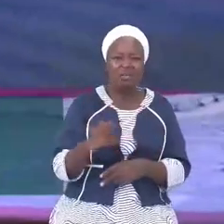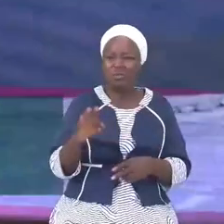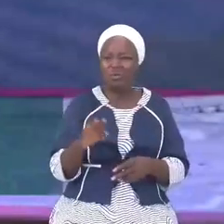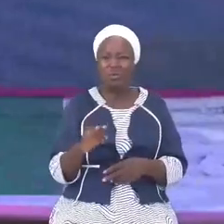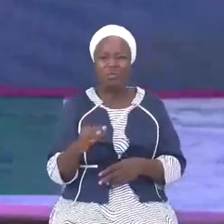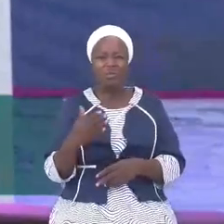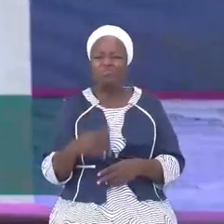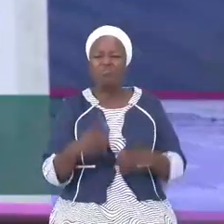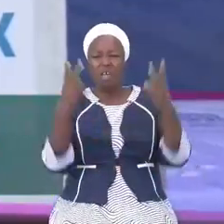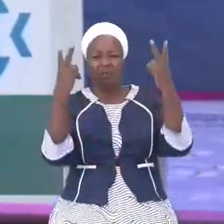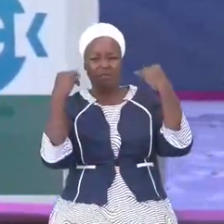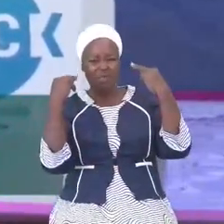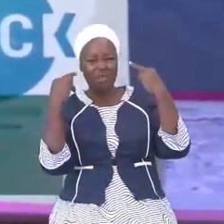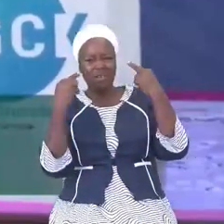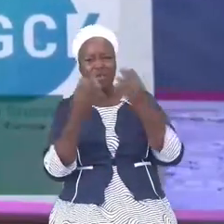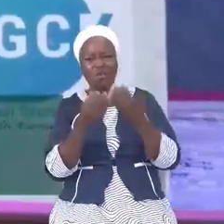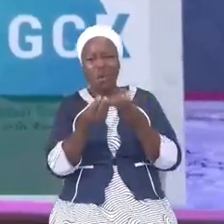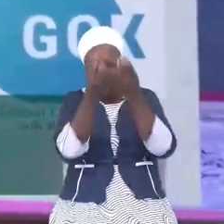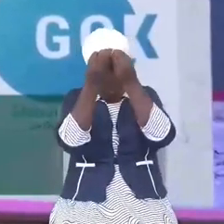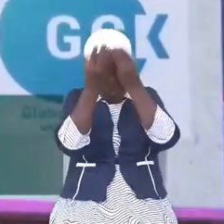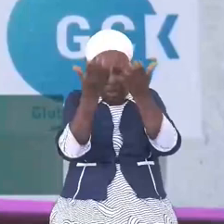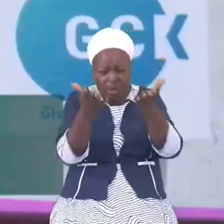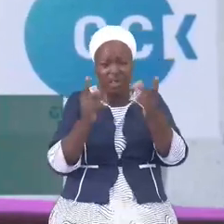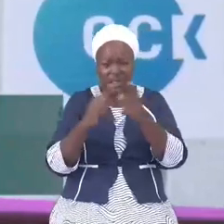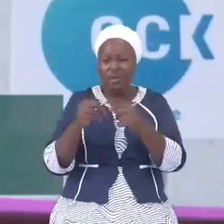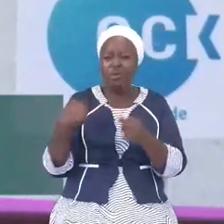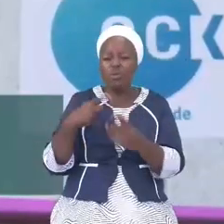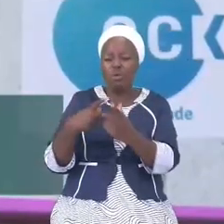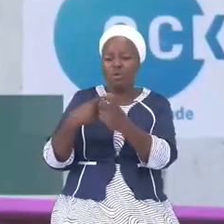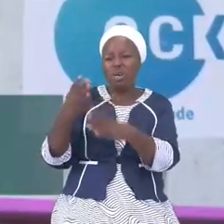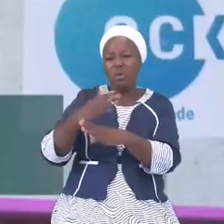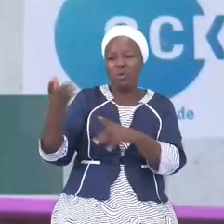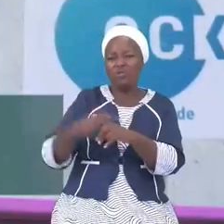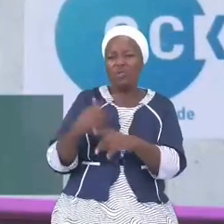ceux qui ont des vaines opinions, ils fuient la présence de Dieu, vanité.